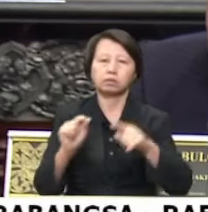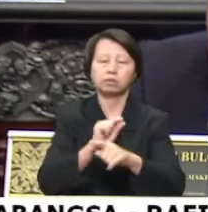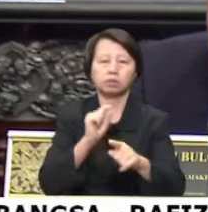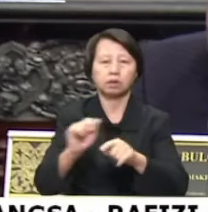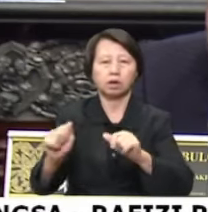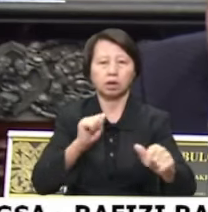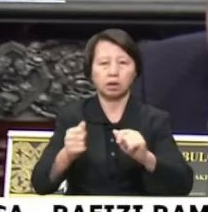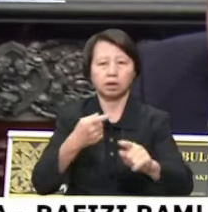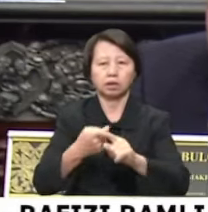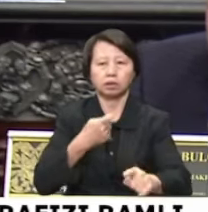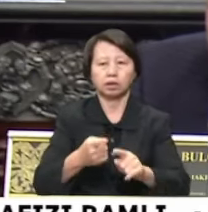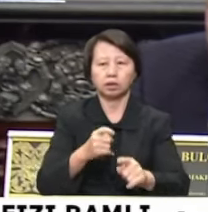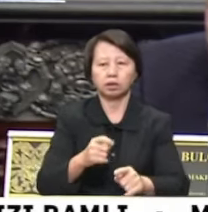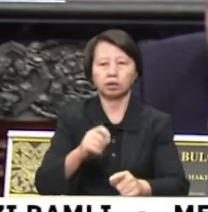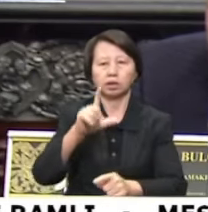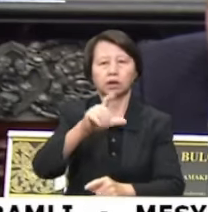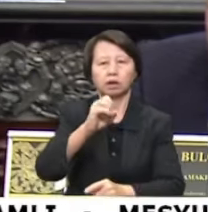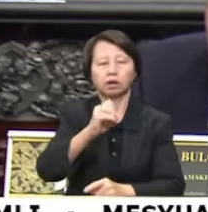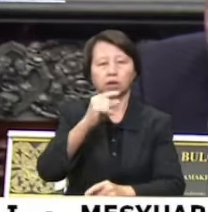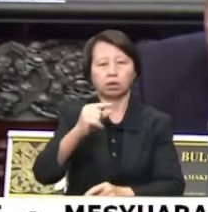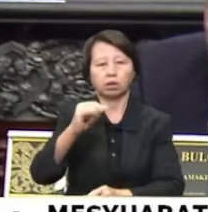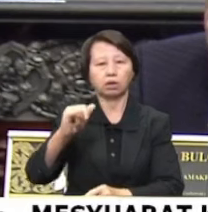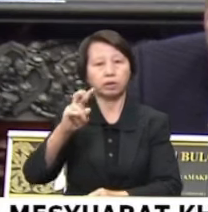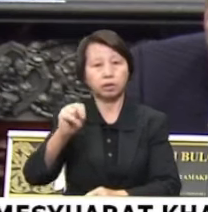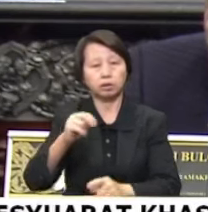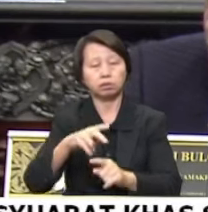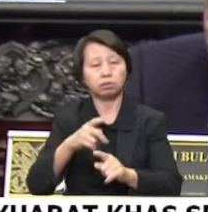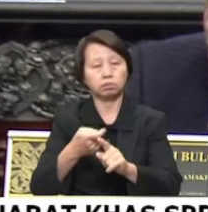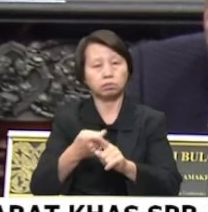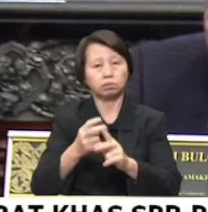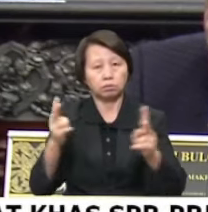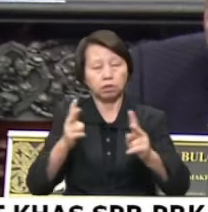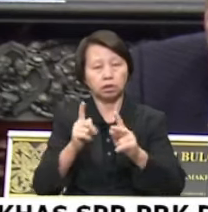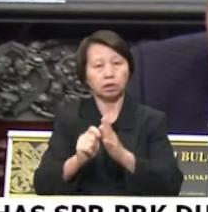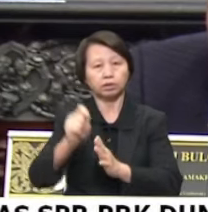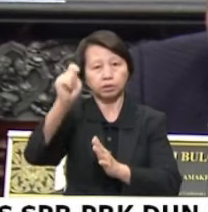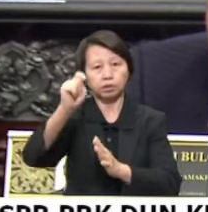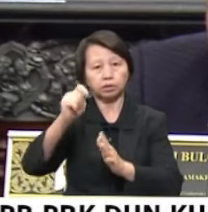iaitu dari segi login dan guna, ia adalah begitu tinggi, iaitu pada